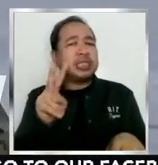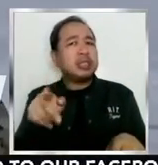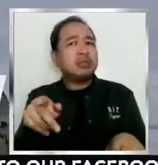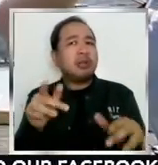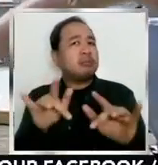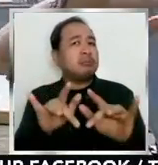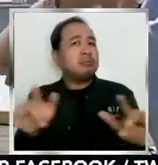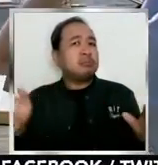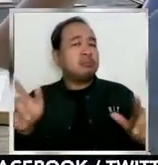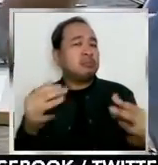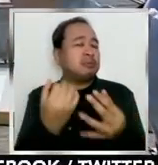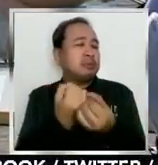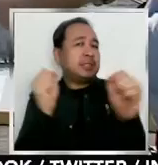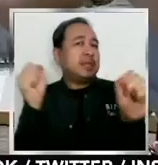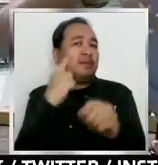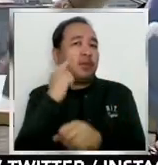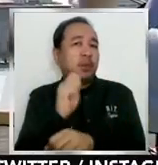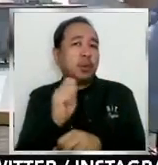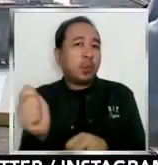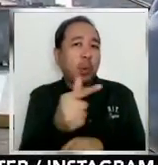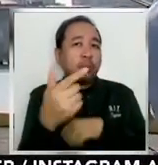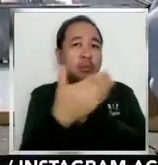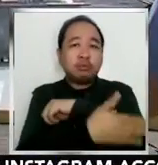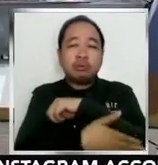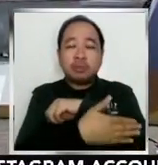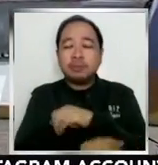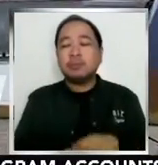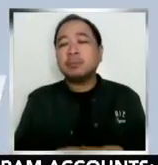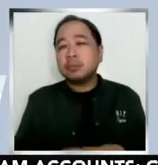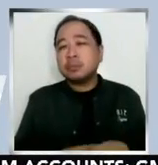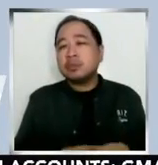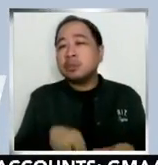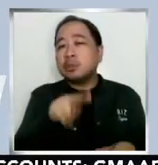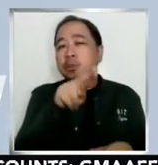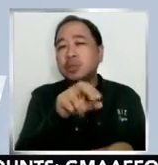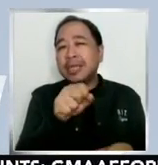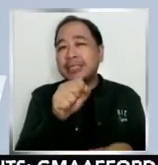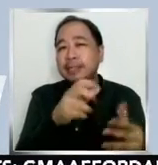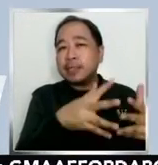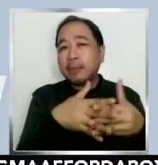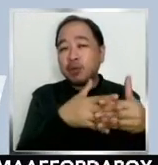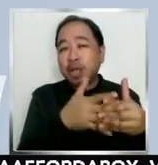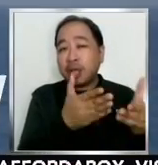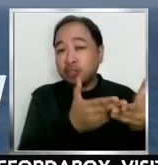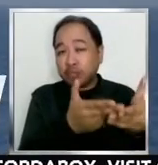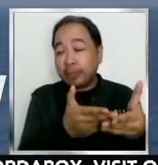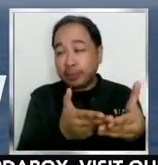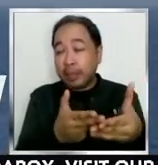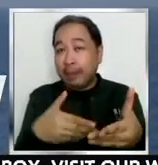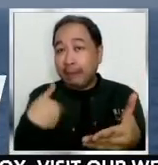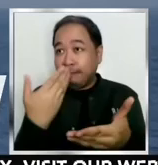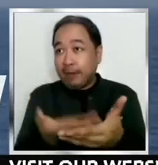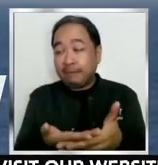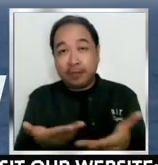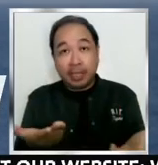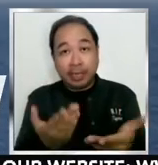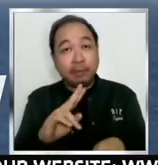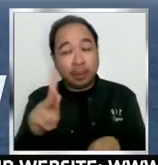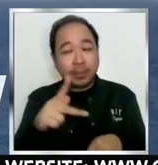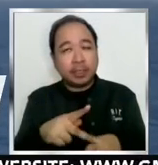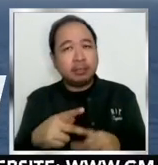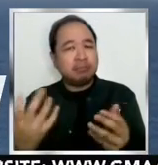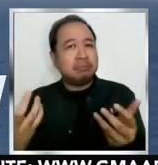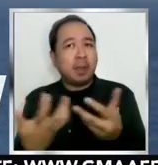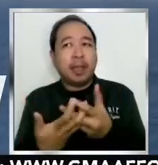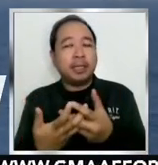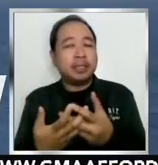countries to use. Ang pagbisita ng USS America sa Pilipinas, nataon sa gitna ng patuloy na pananatili ng mga Chinese